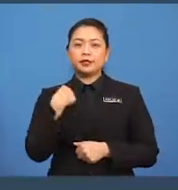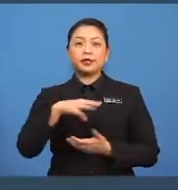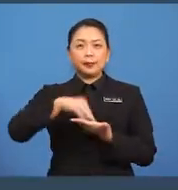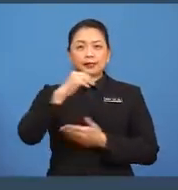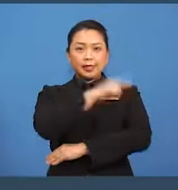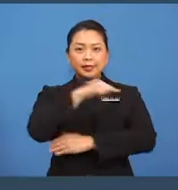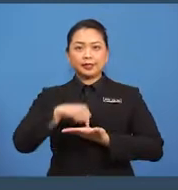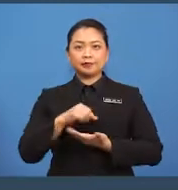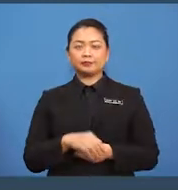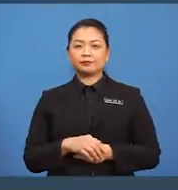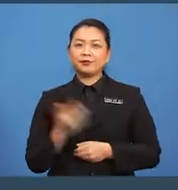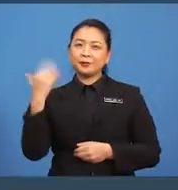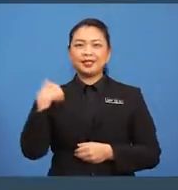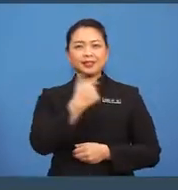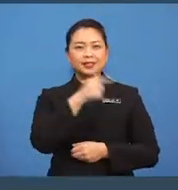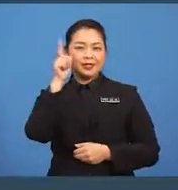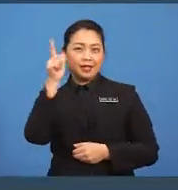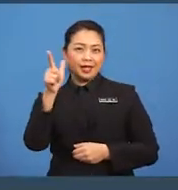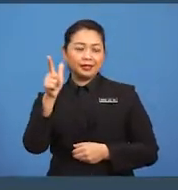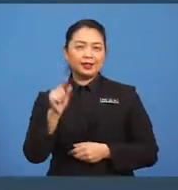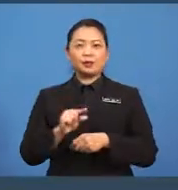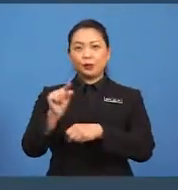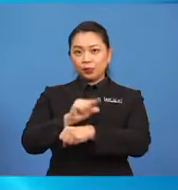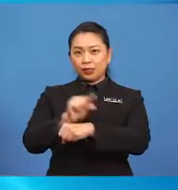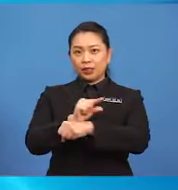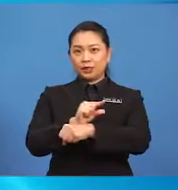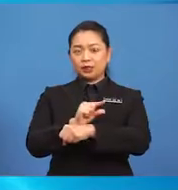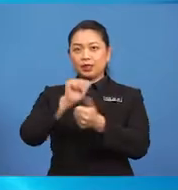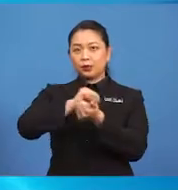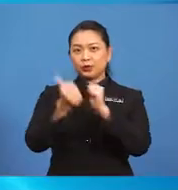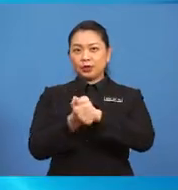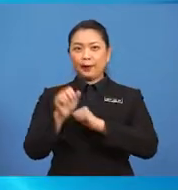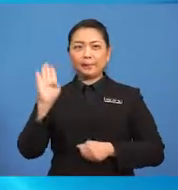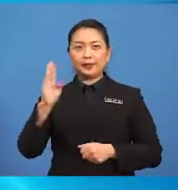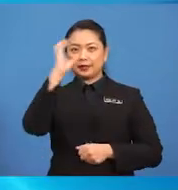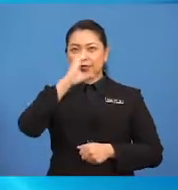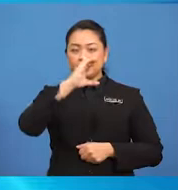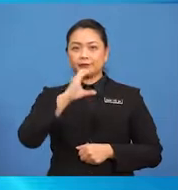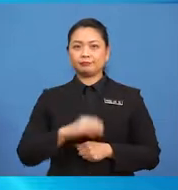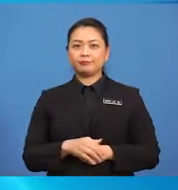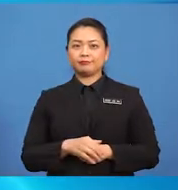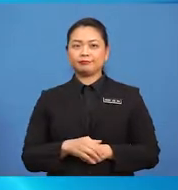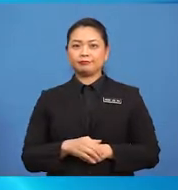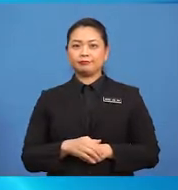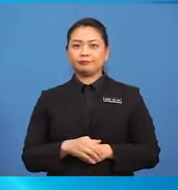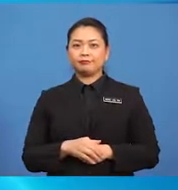hari ini. Mari kita lihat penggunaan algoritma binary search berdasarkan contoh